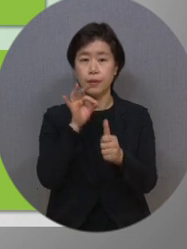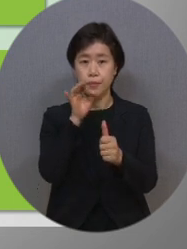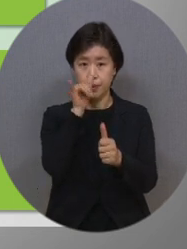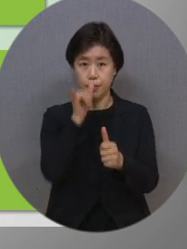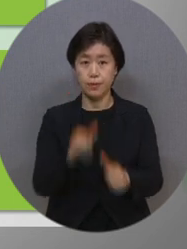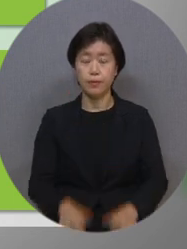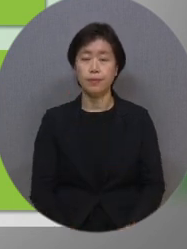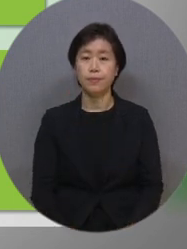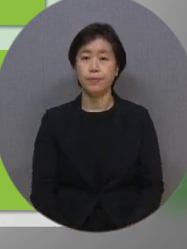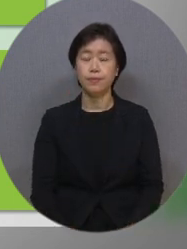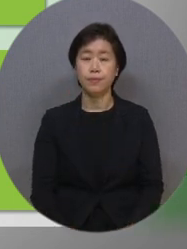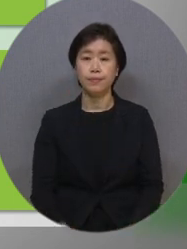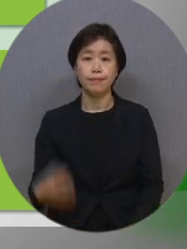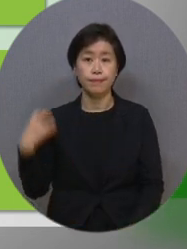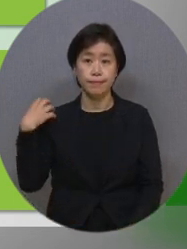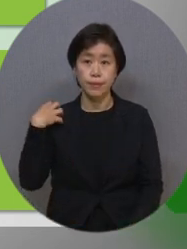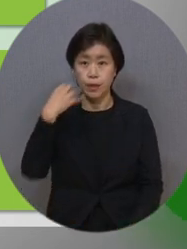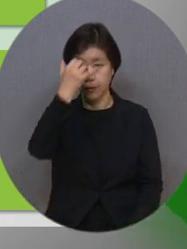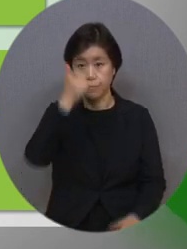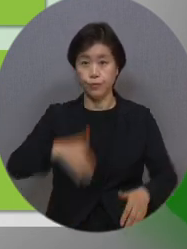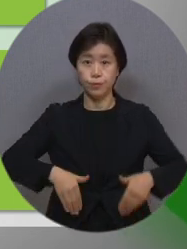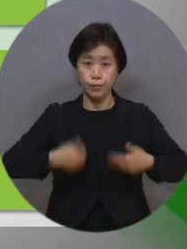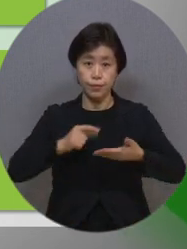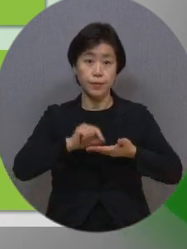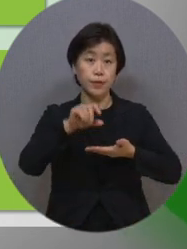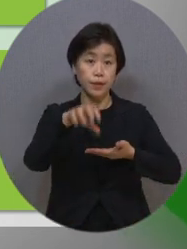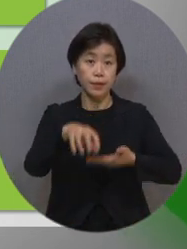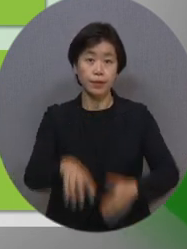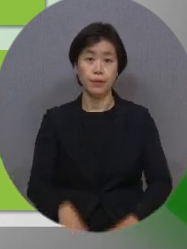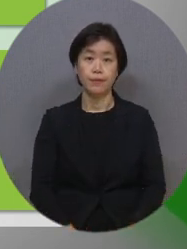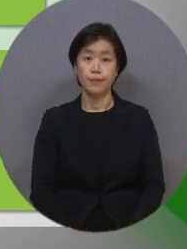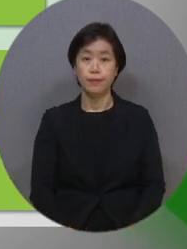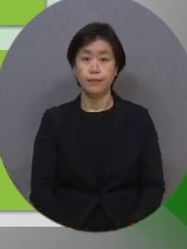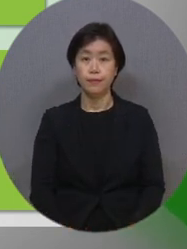채용합니다. 담당 지사는 충남지사입니다.